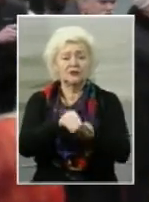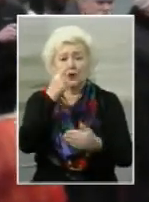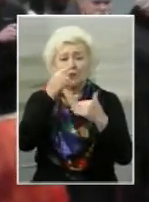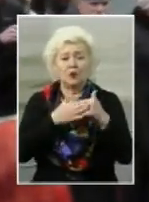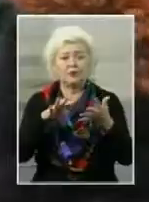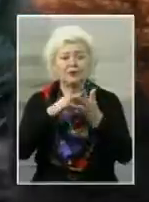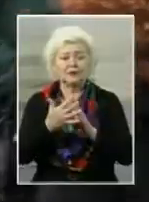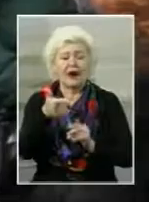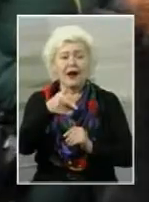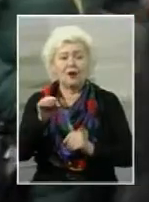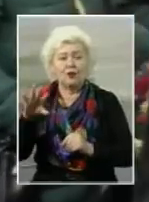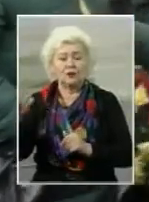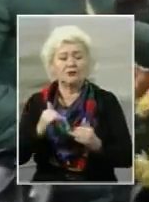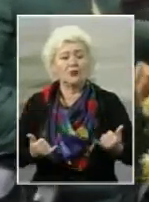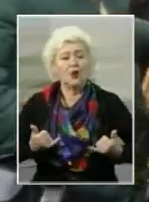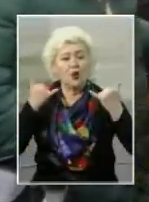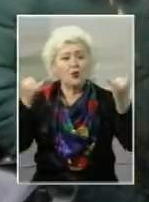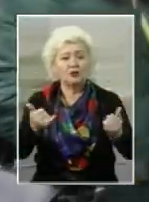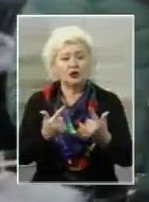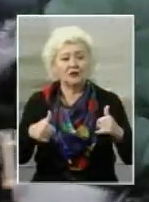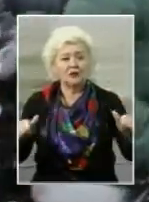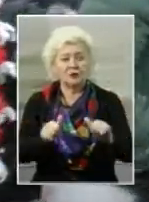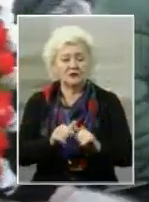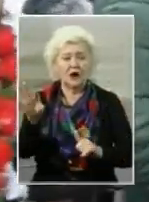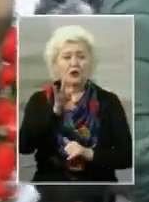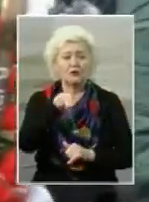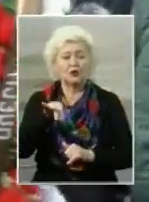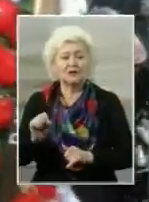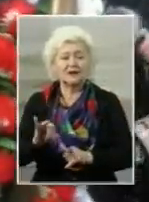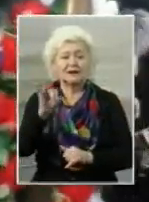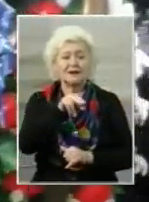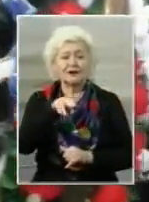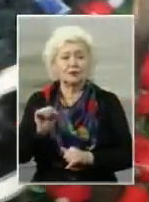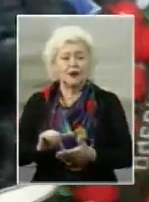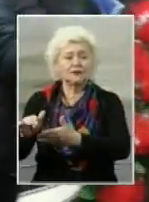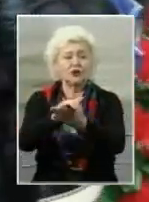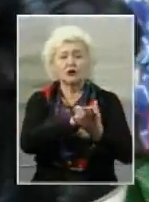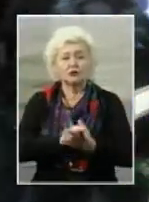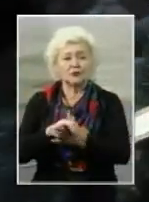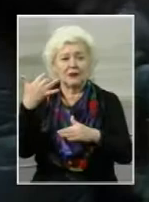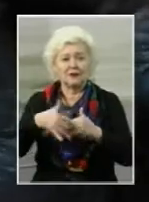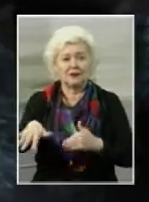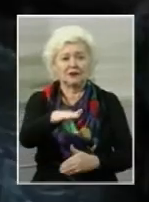поблизу селища Геологів у почесному секторі. Олена Проценко, Ігор Печенко, Суспільне,